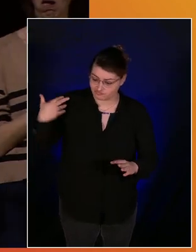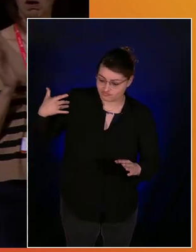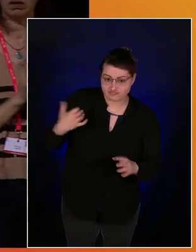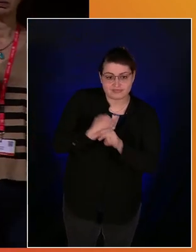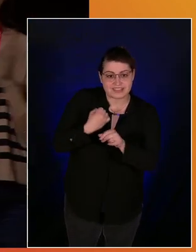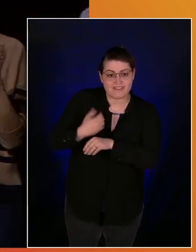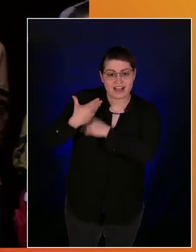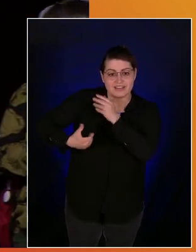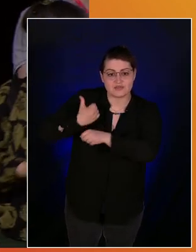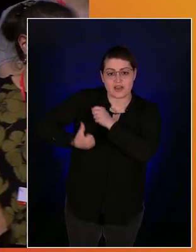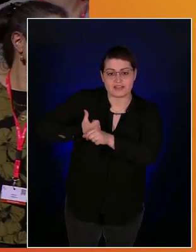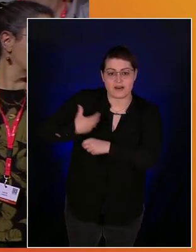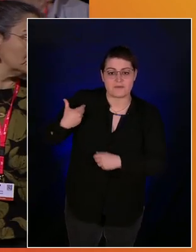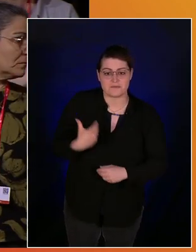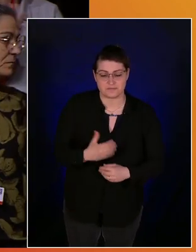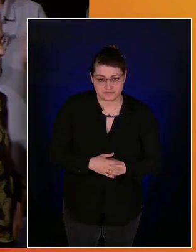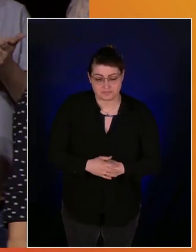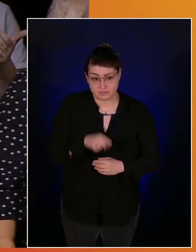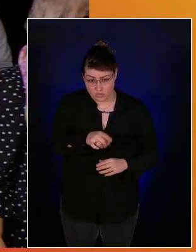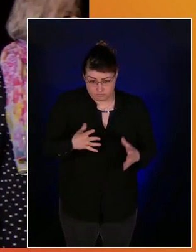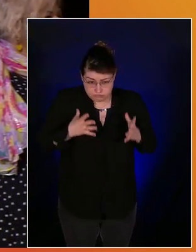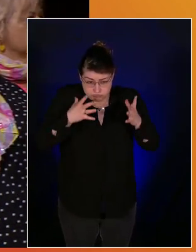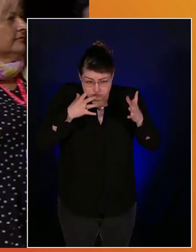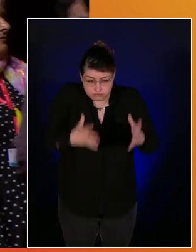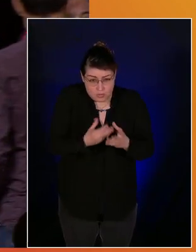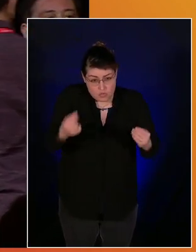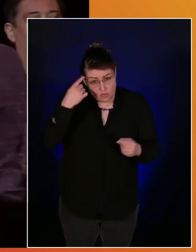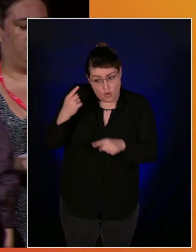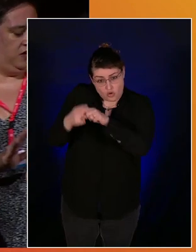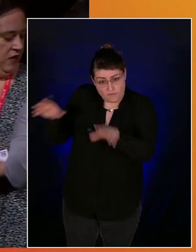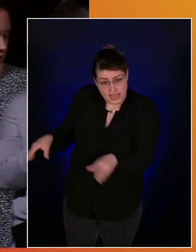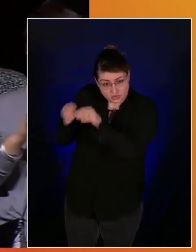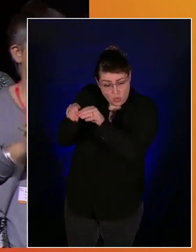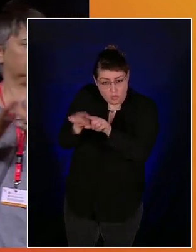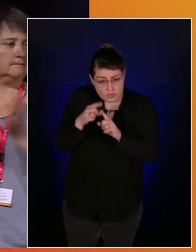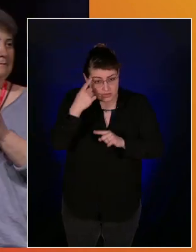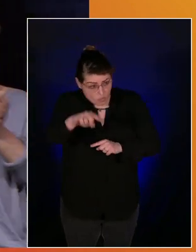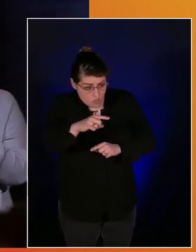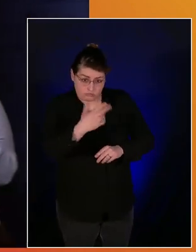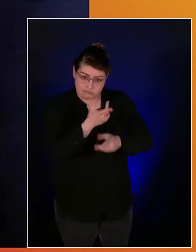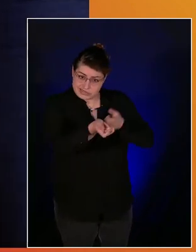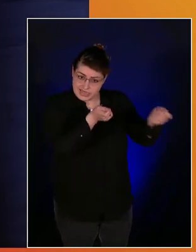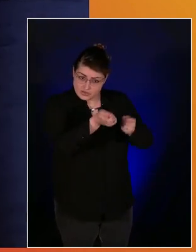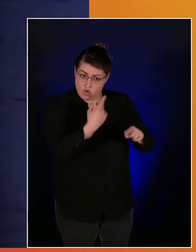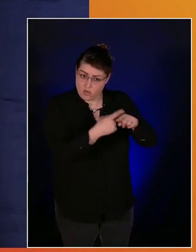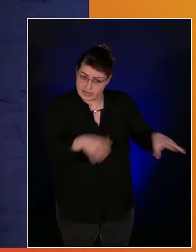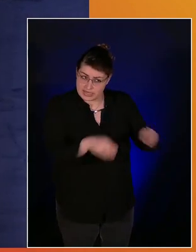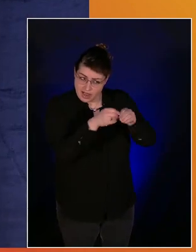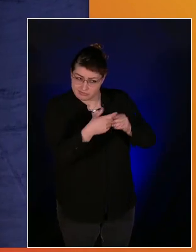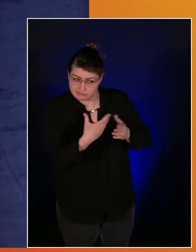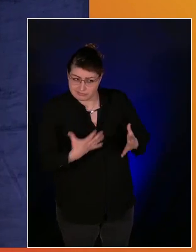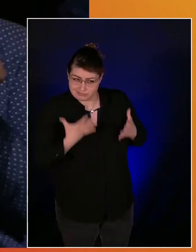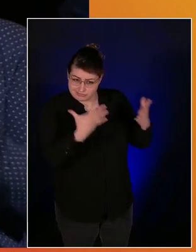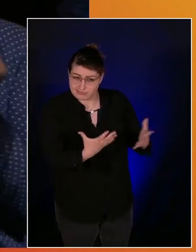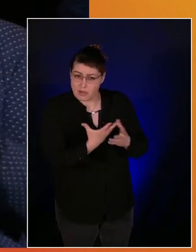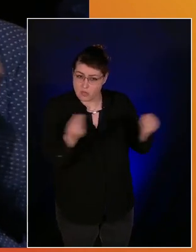au cours de ce mandat. Ils ont apporté beaucoup à la Confédération. Ils ont apporté beaucoup à la direction confédérale. Ils ont fait ce qu'on est